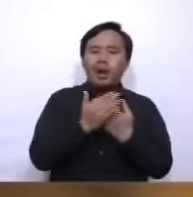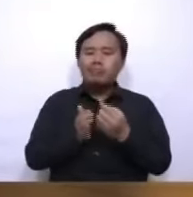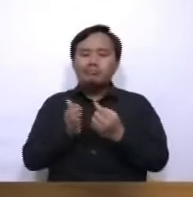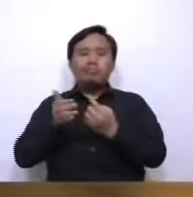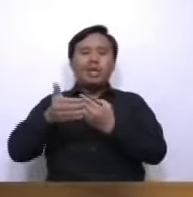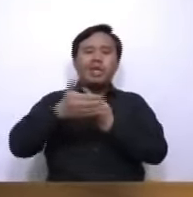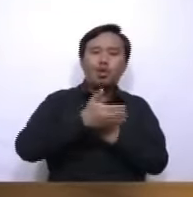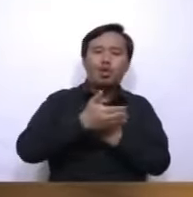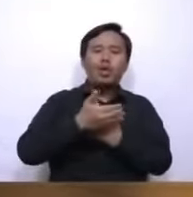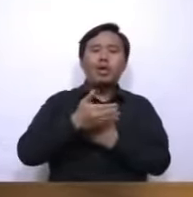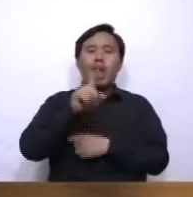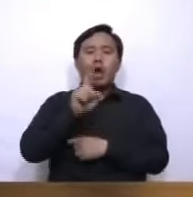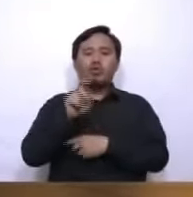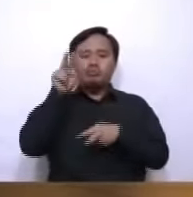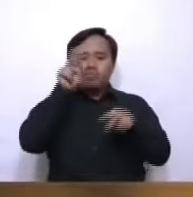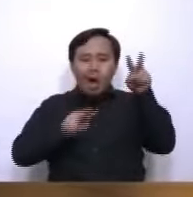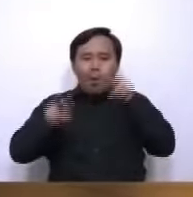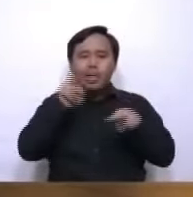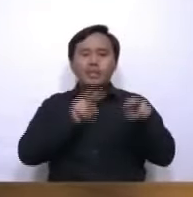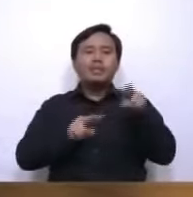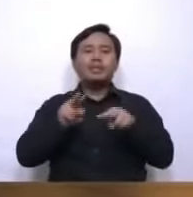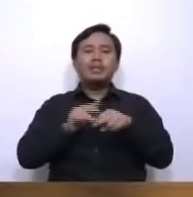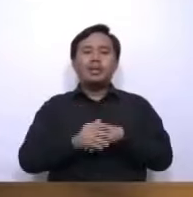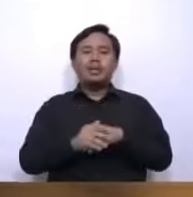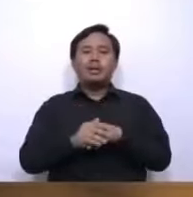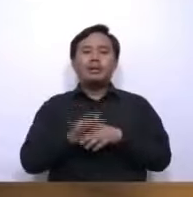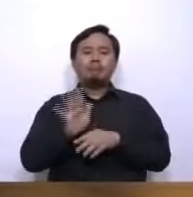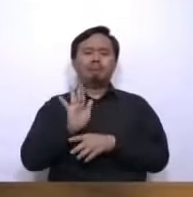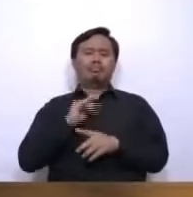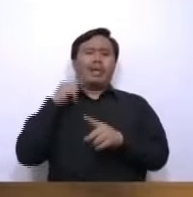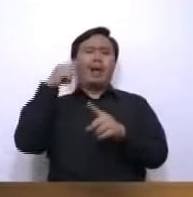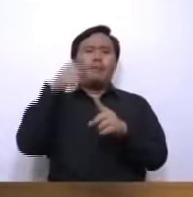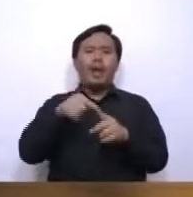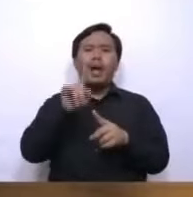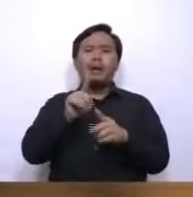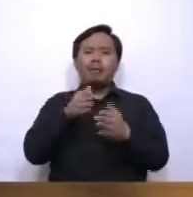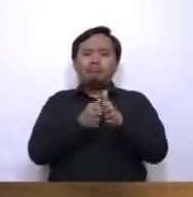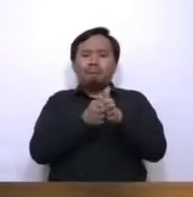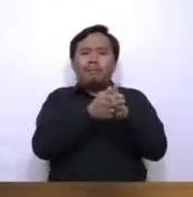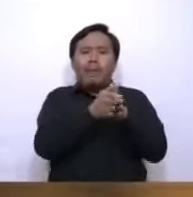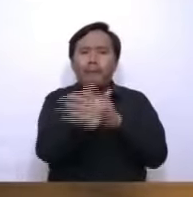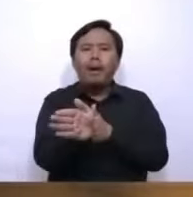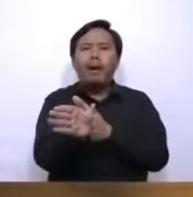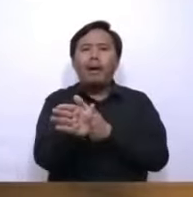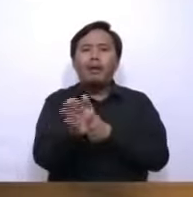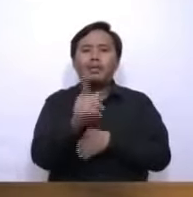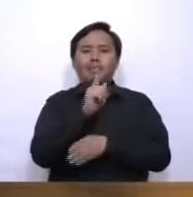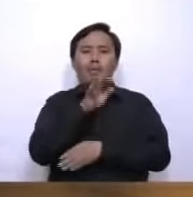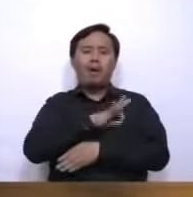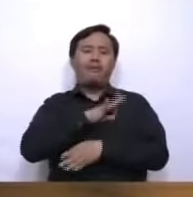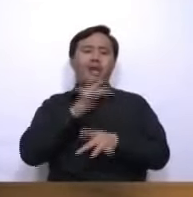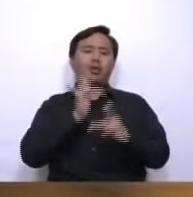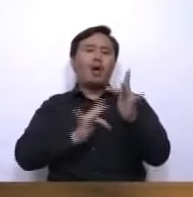ASU, mengawasi ini, agar jangan sampai ada penyimpangan dari pemanfaatan wifi yang